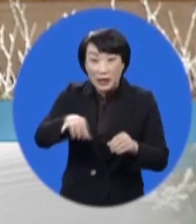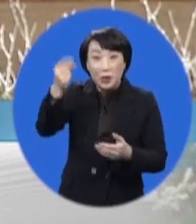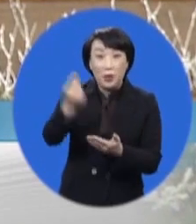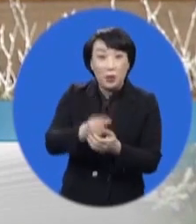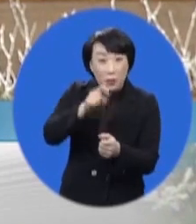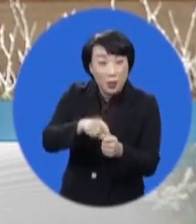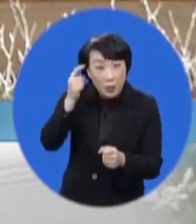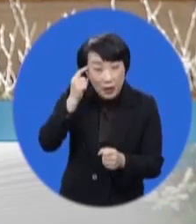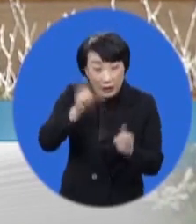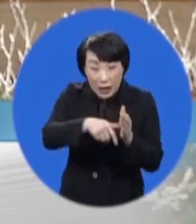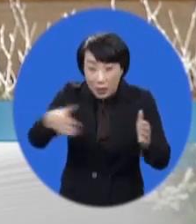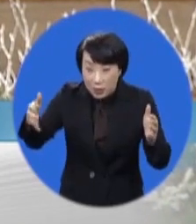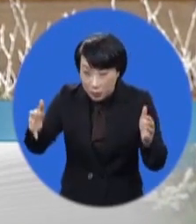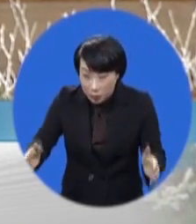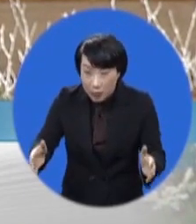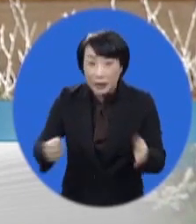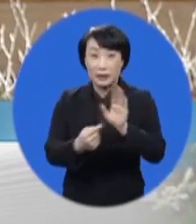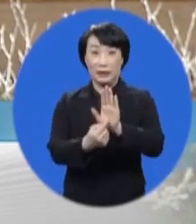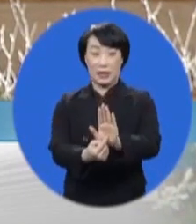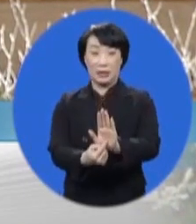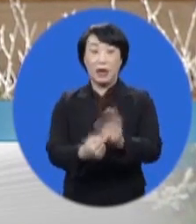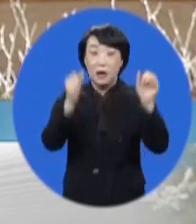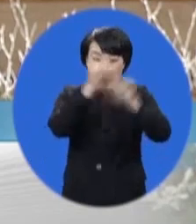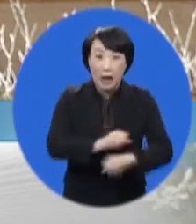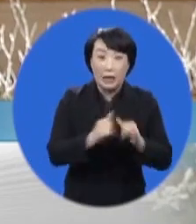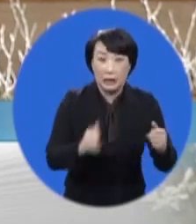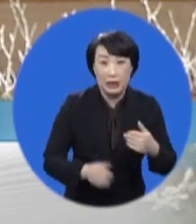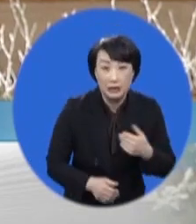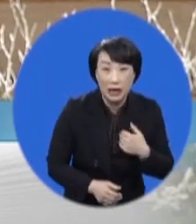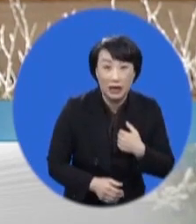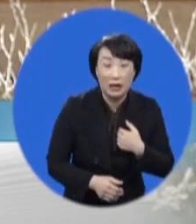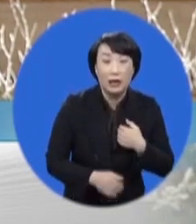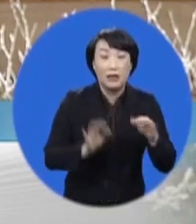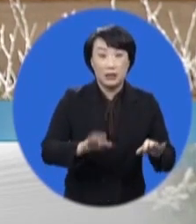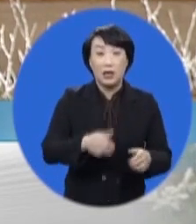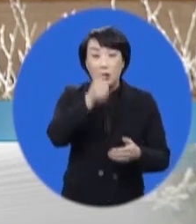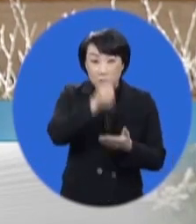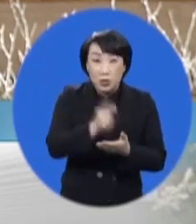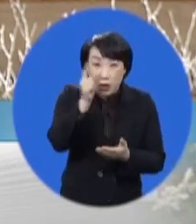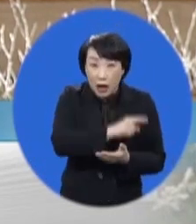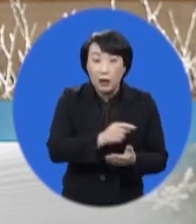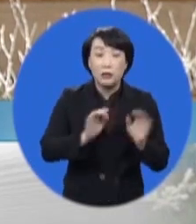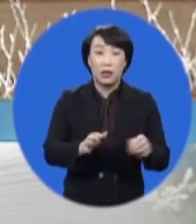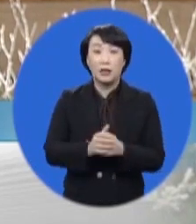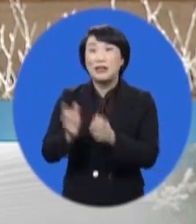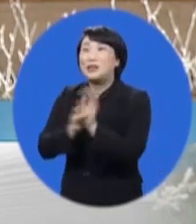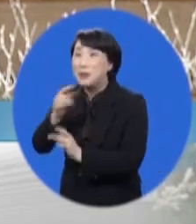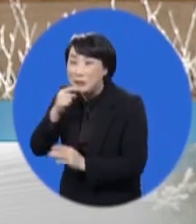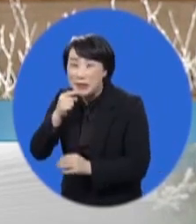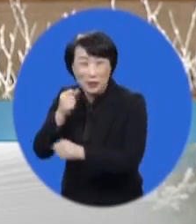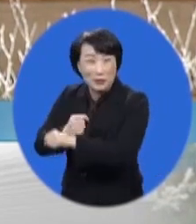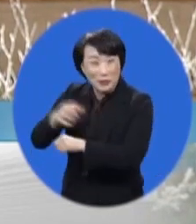것은 세월 속에서 드러난 멸망할 인간이 죄악을 예수의